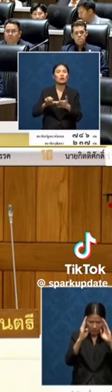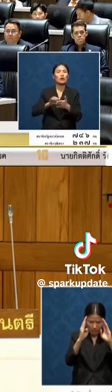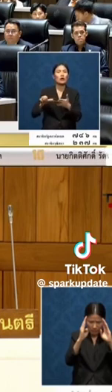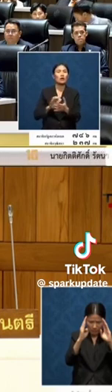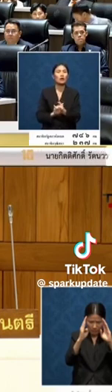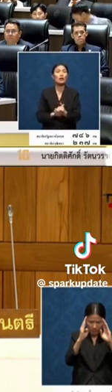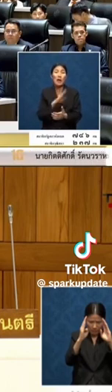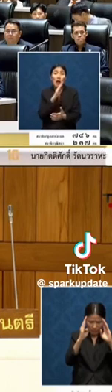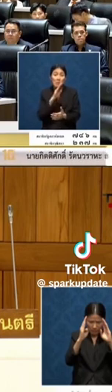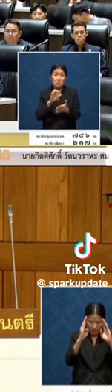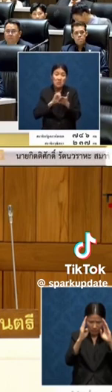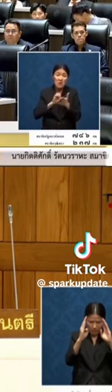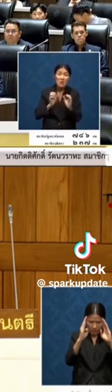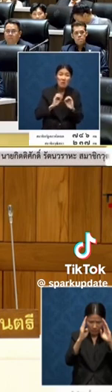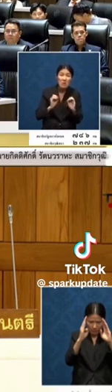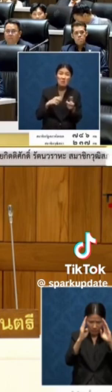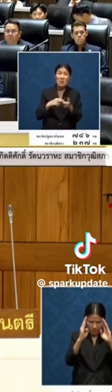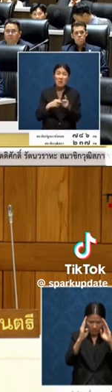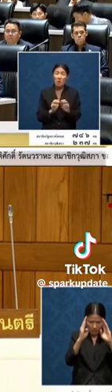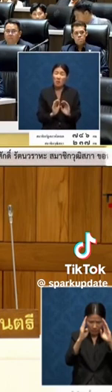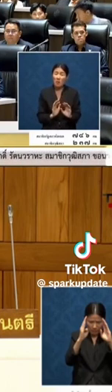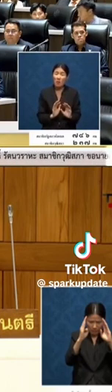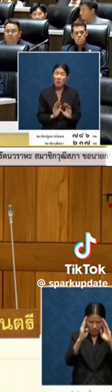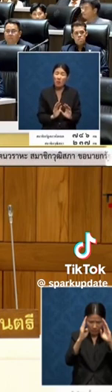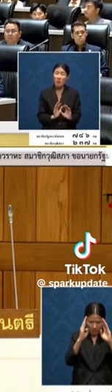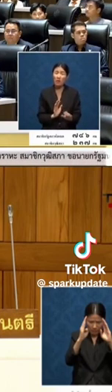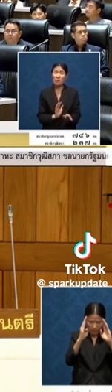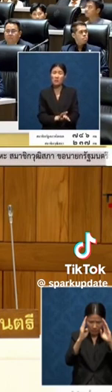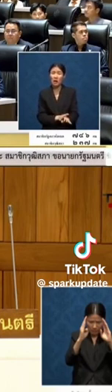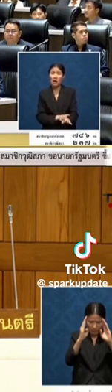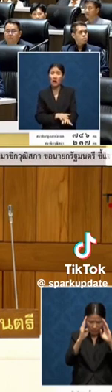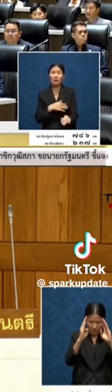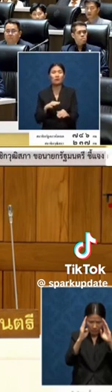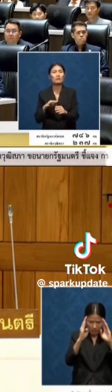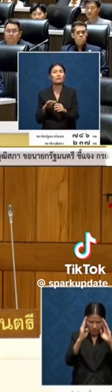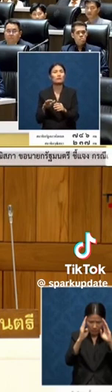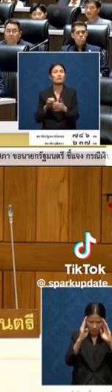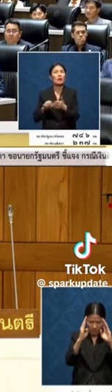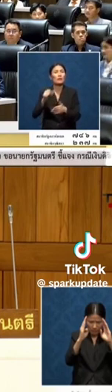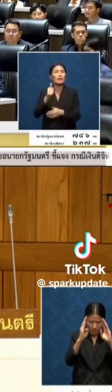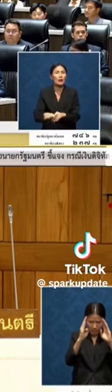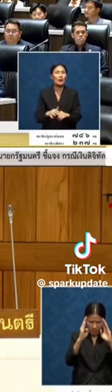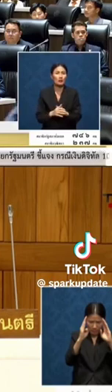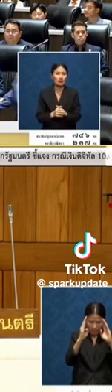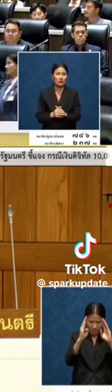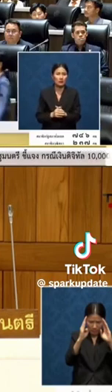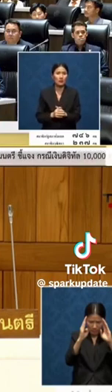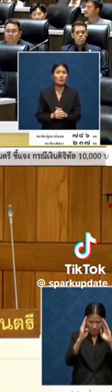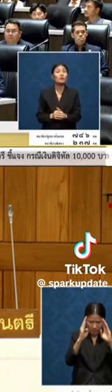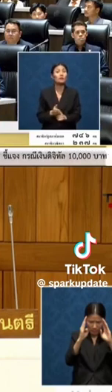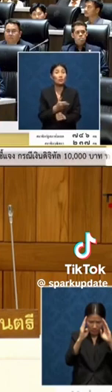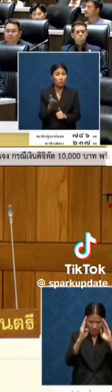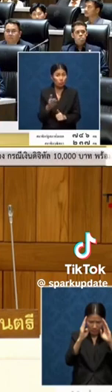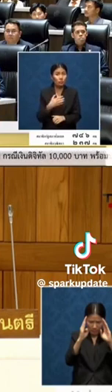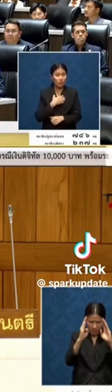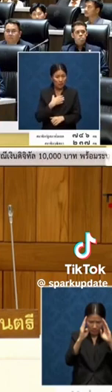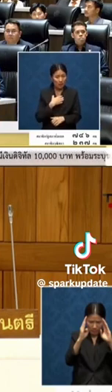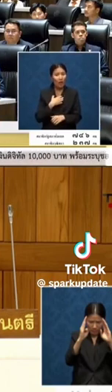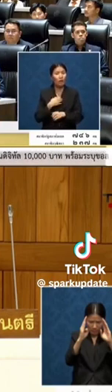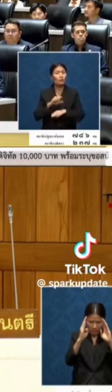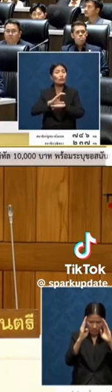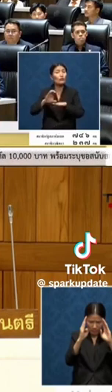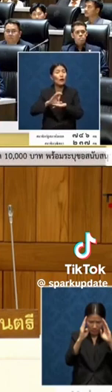มจะแก้ยากขึ้นเรื่อยๆจนอาจถึงขั้นแก้ไม่ได้ท่านเจตนาดีอยากให้ค่ารถไฟฟ้าถูกลงผมเข้า